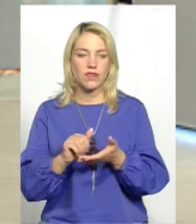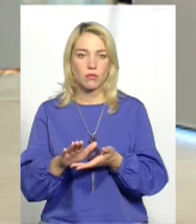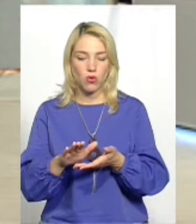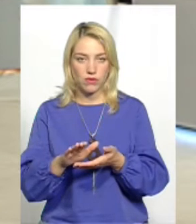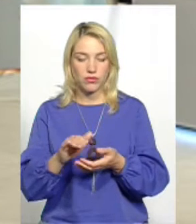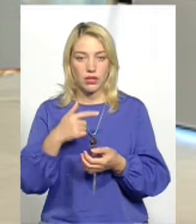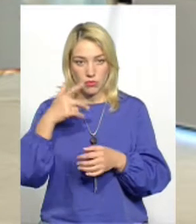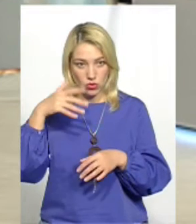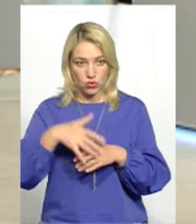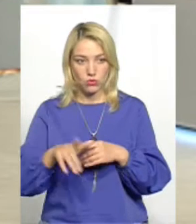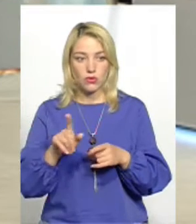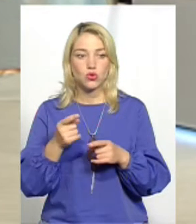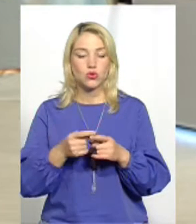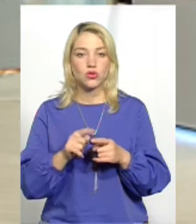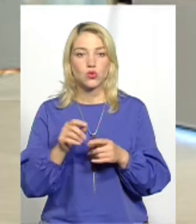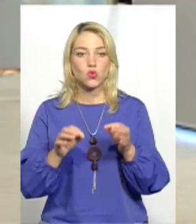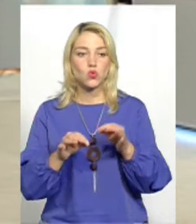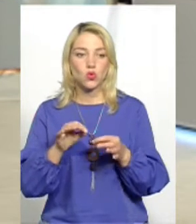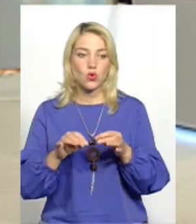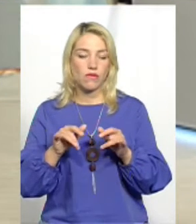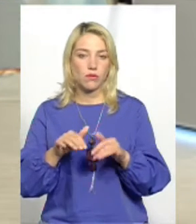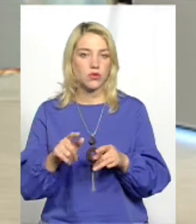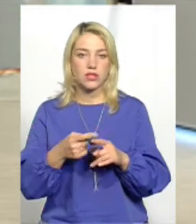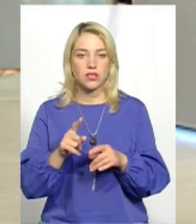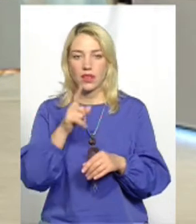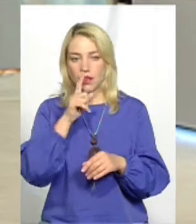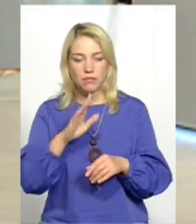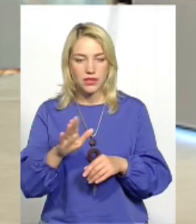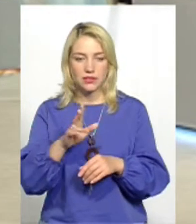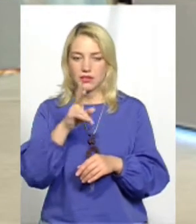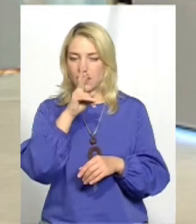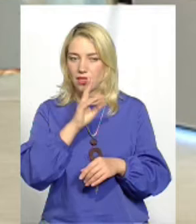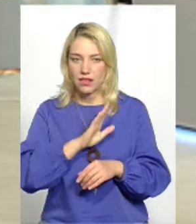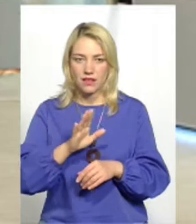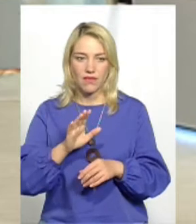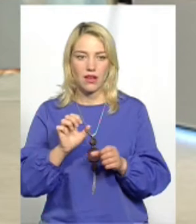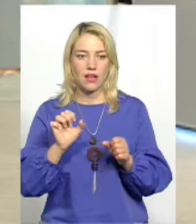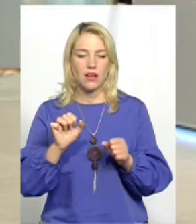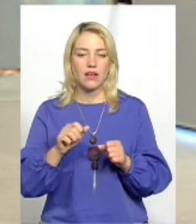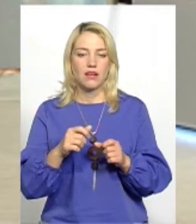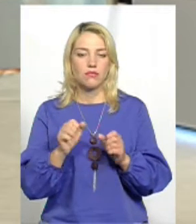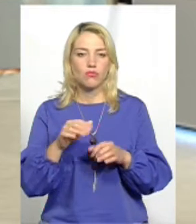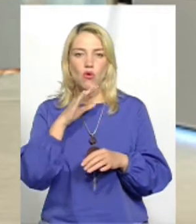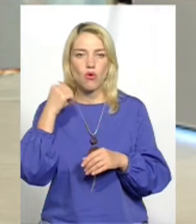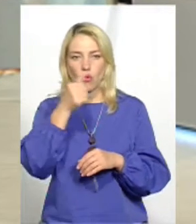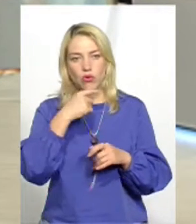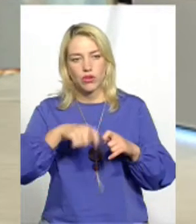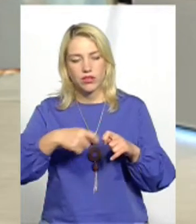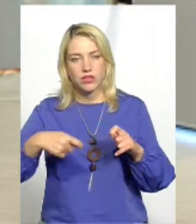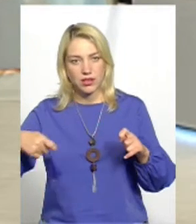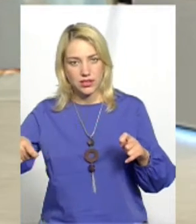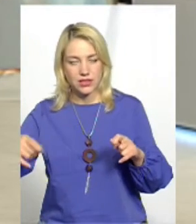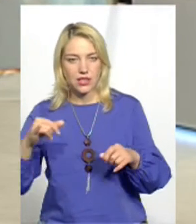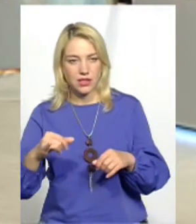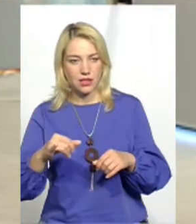Самі ми всі розуміємо, що судовий процес – це не один місяць і не два місяці, а може затягнутися на роки. Дійшла черга до того,